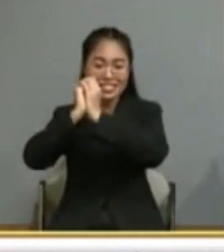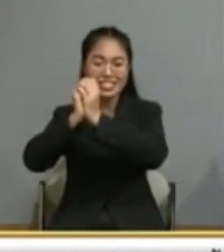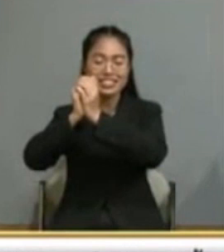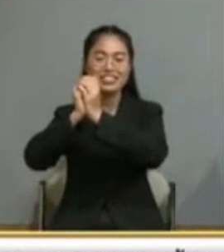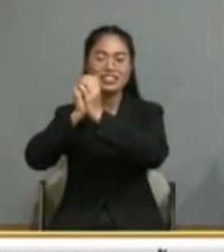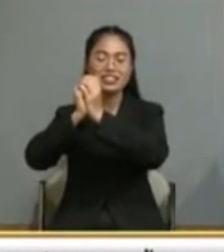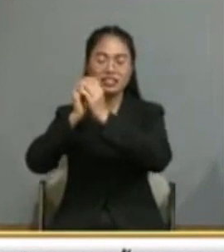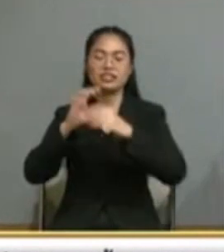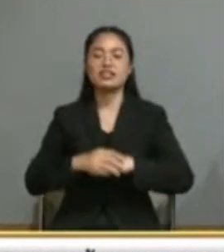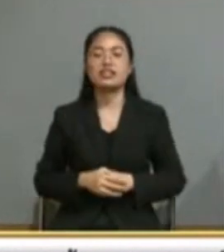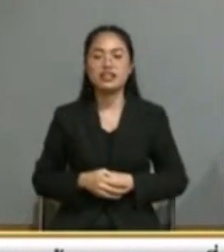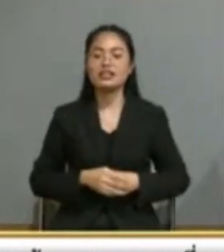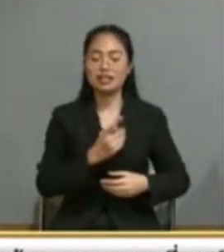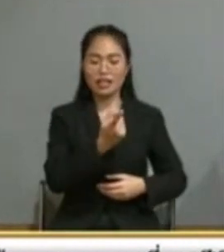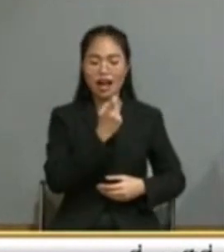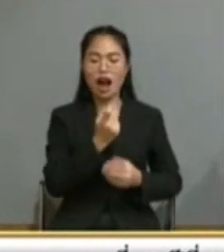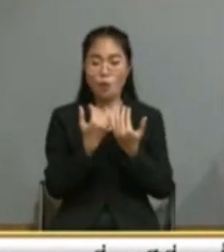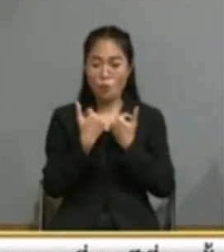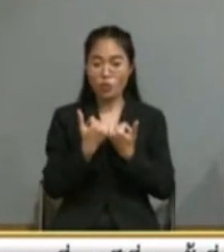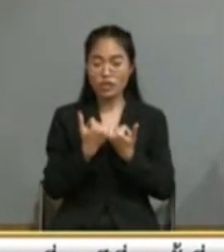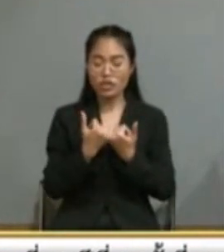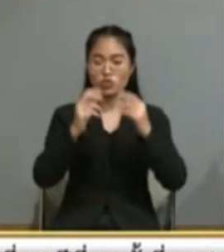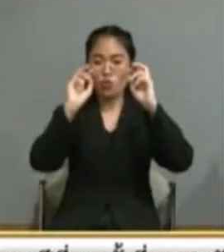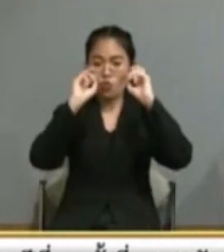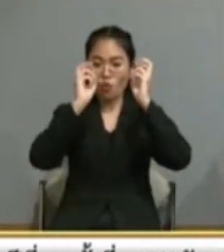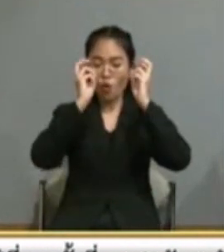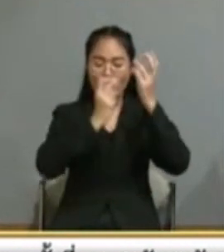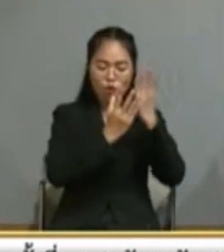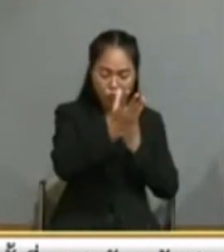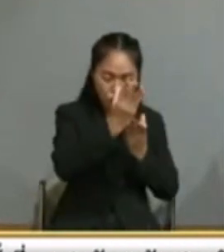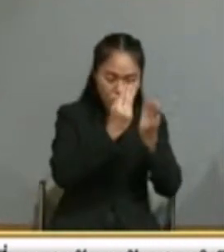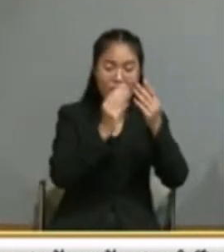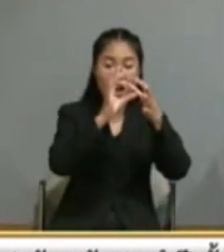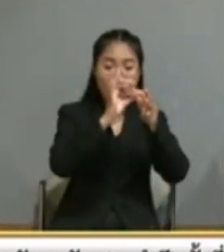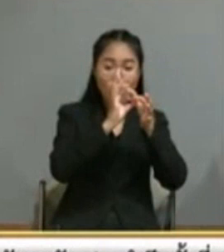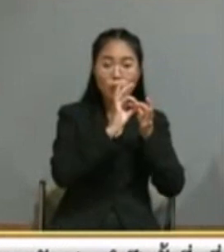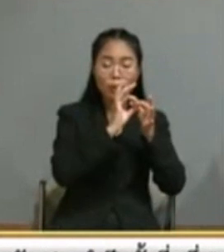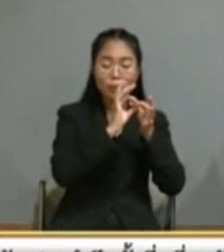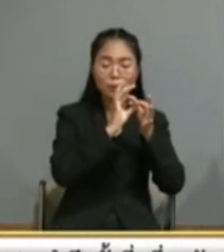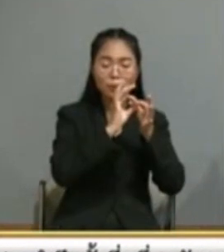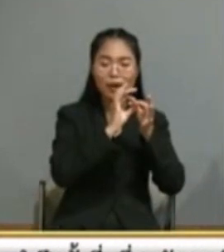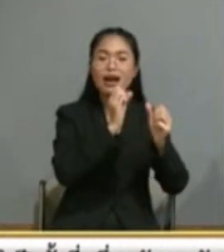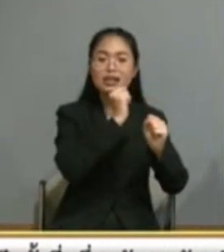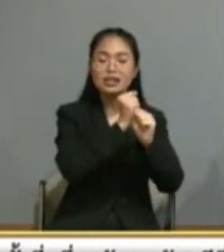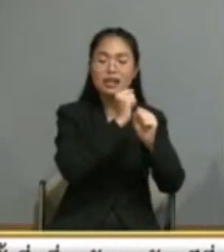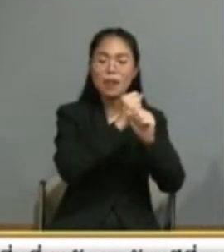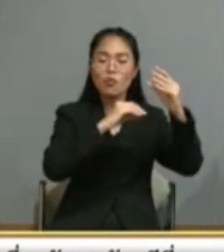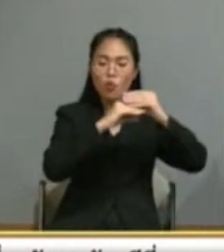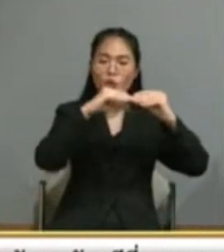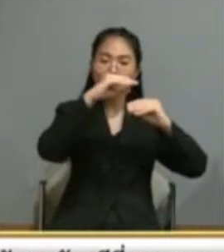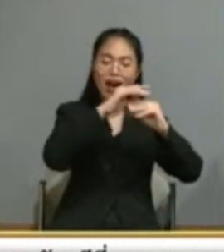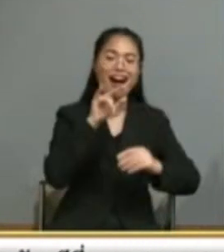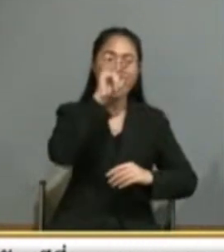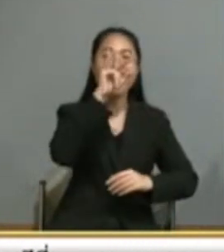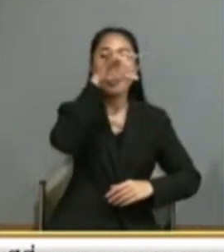จากคำถามของท่านสมาชิกนะคะในเรื่องของการศึกษาคามเป็นไปได้ถคามเหมาะสมนะคะในการเงินการ